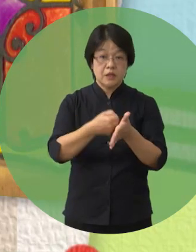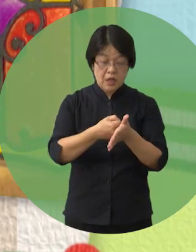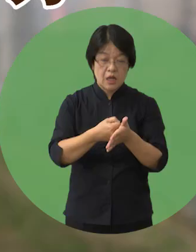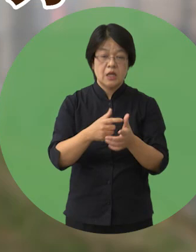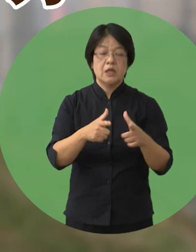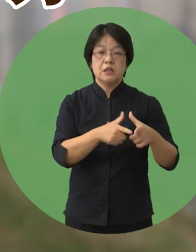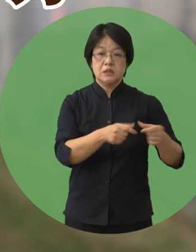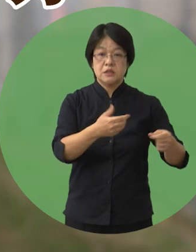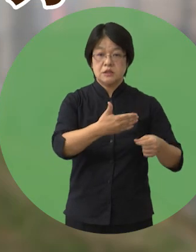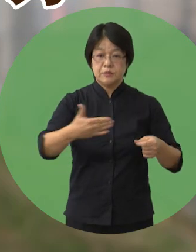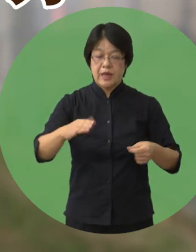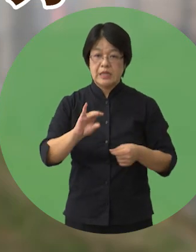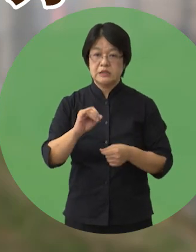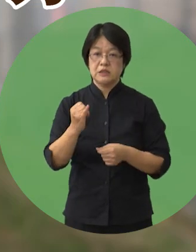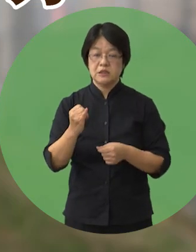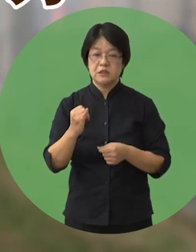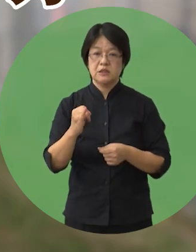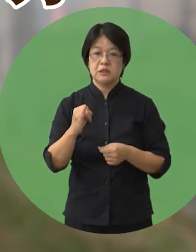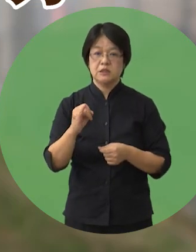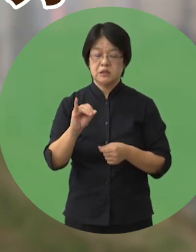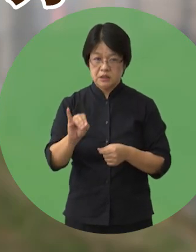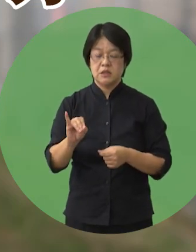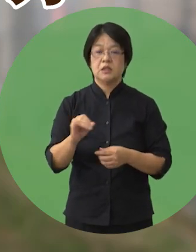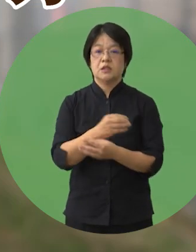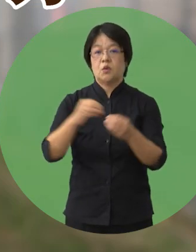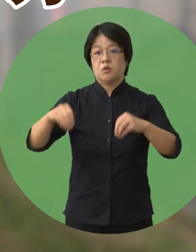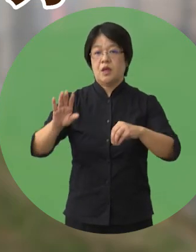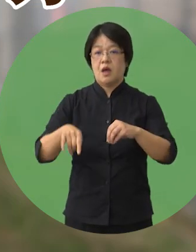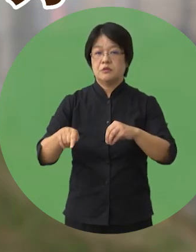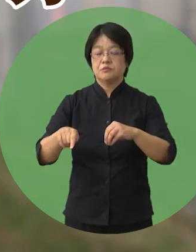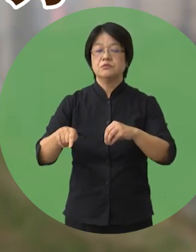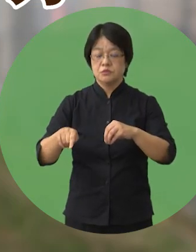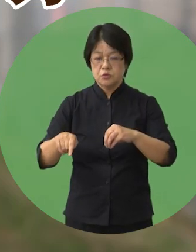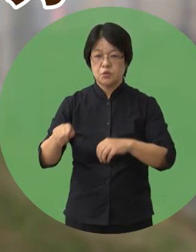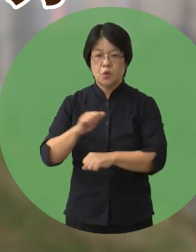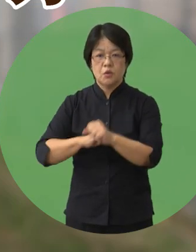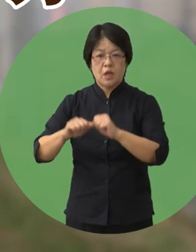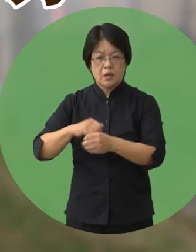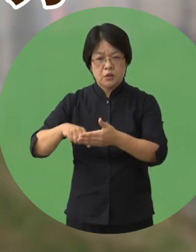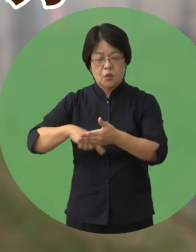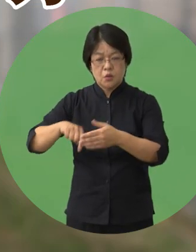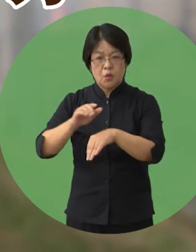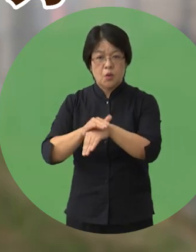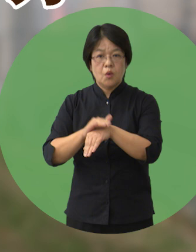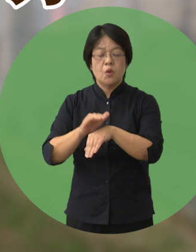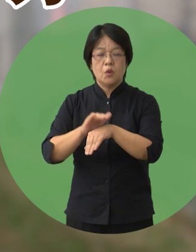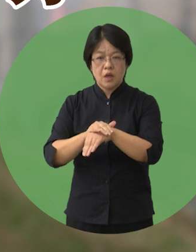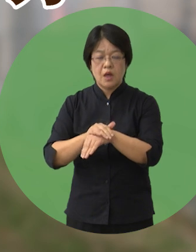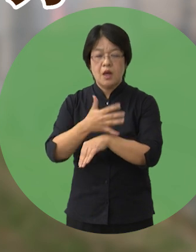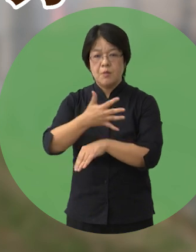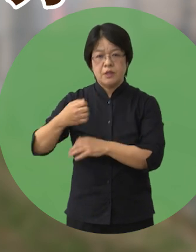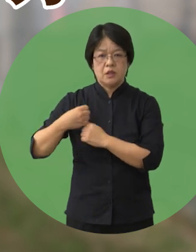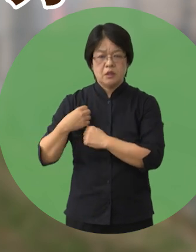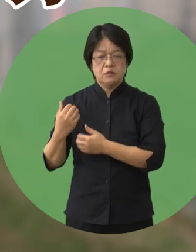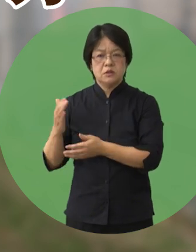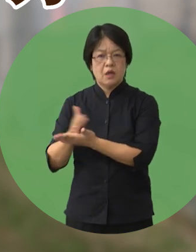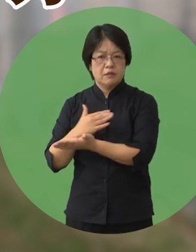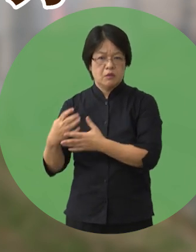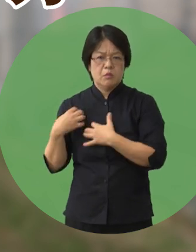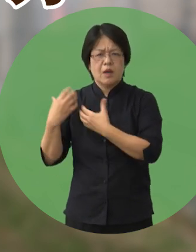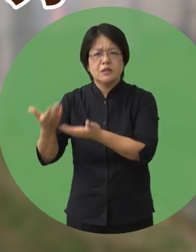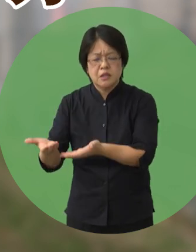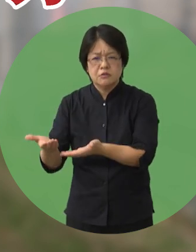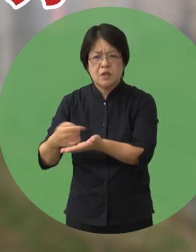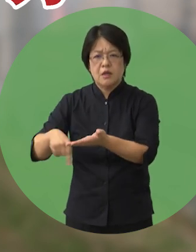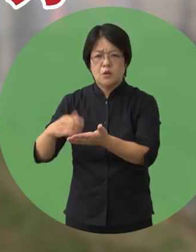。その運用の多くがアメリカ側に裁量を委ねる形となっていて、刑事裁